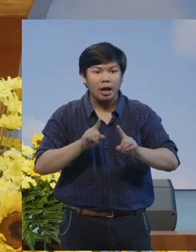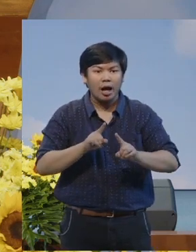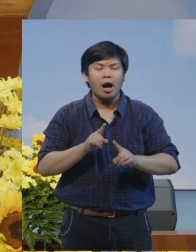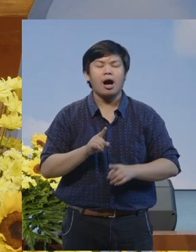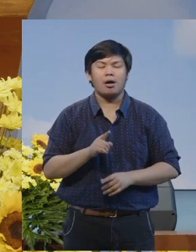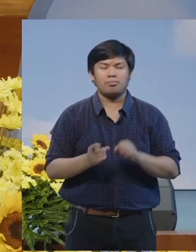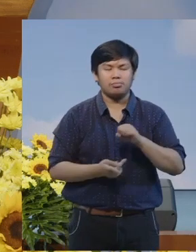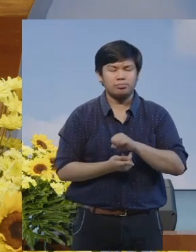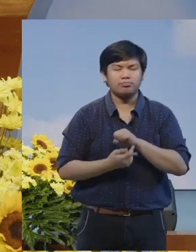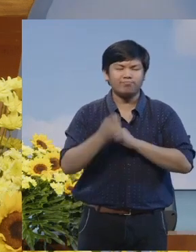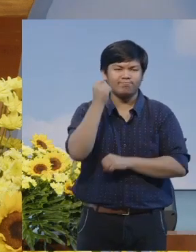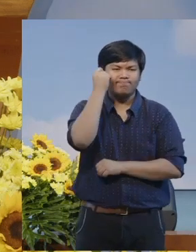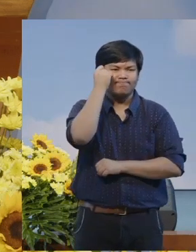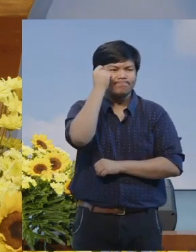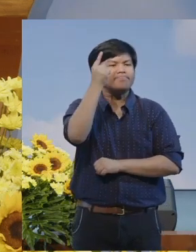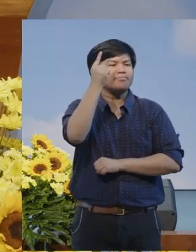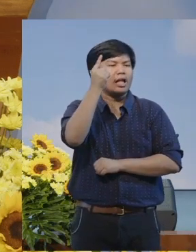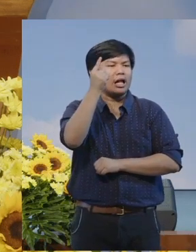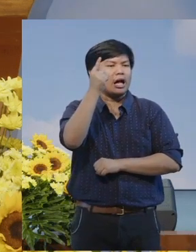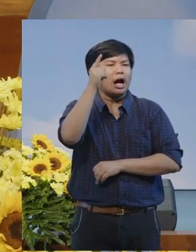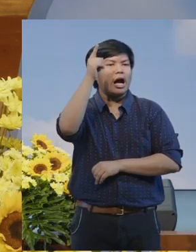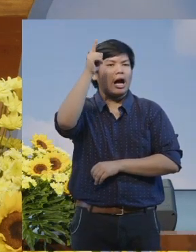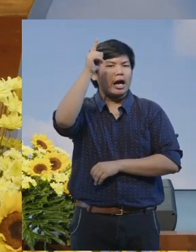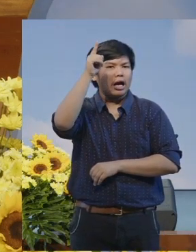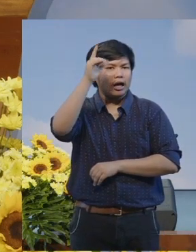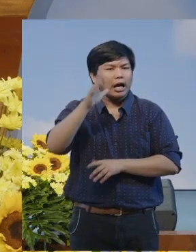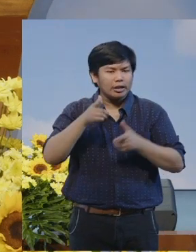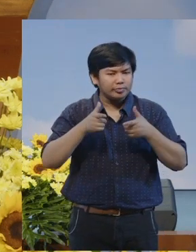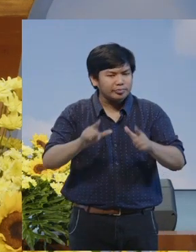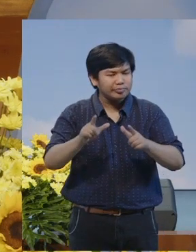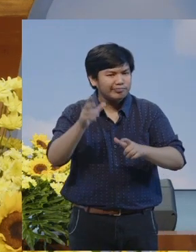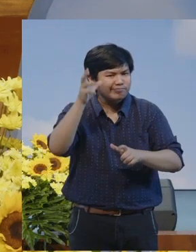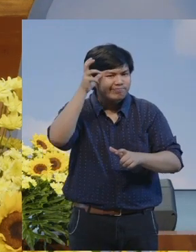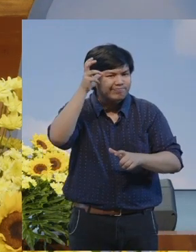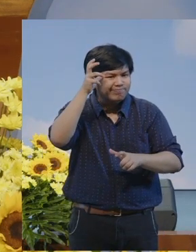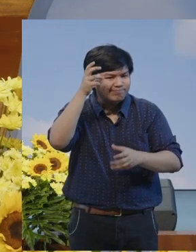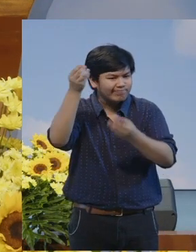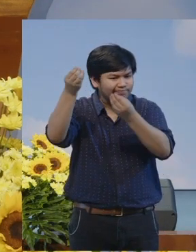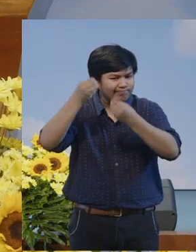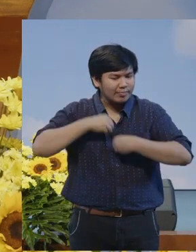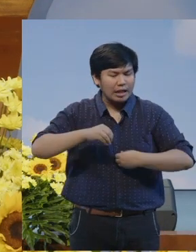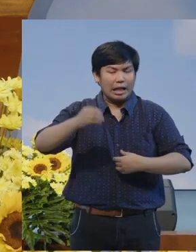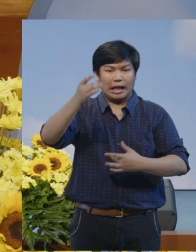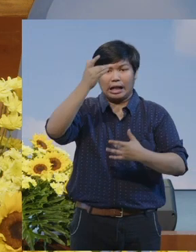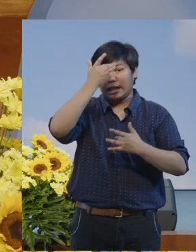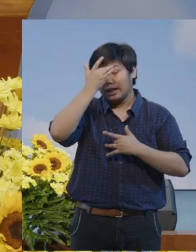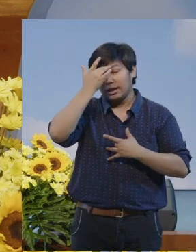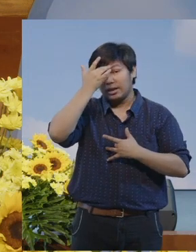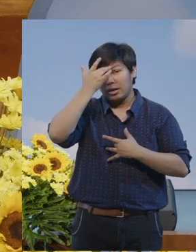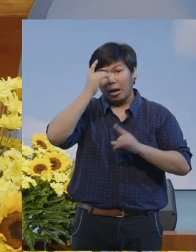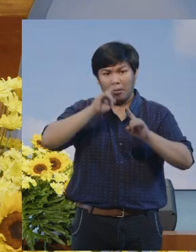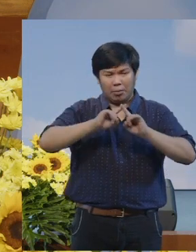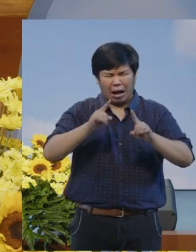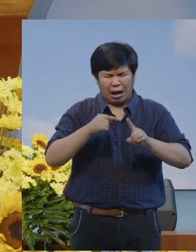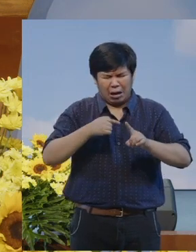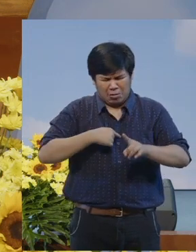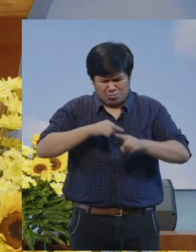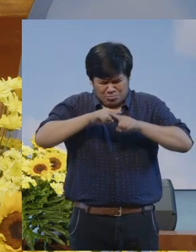na ginagamit ng kaaway upang siya ay lalong